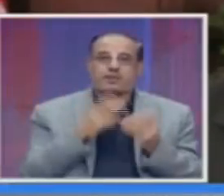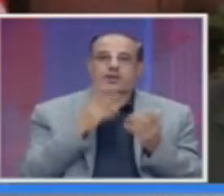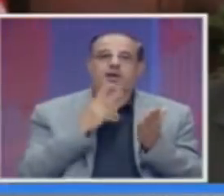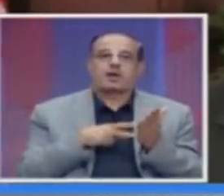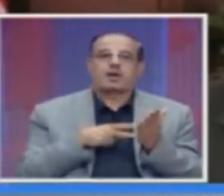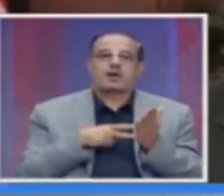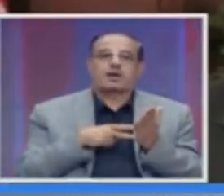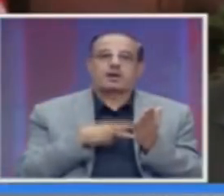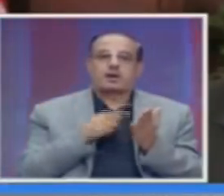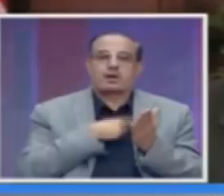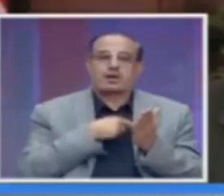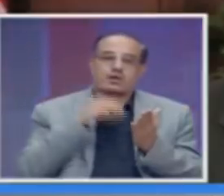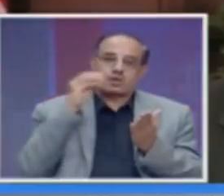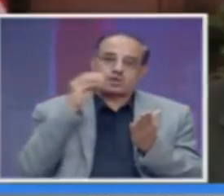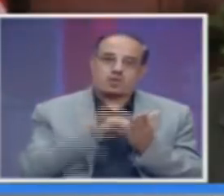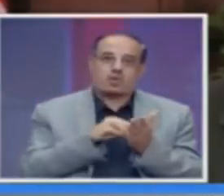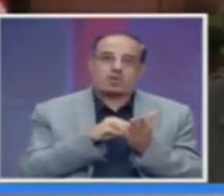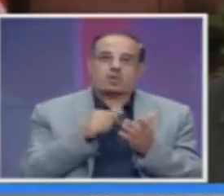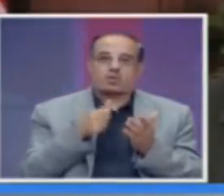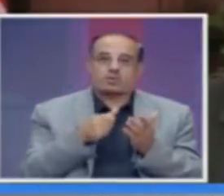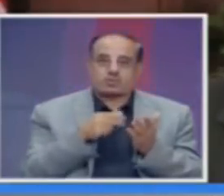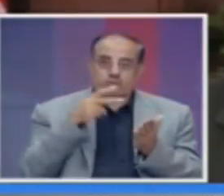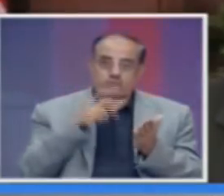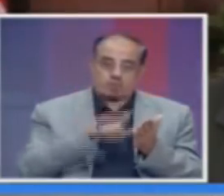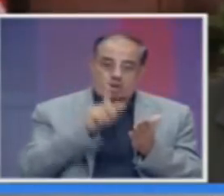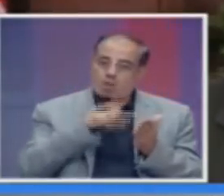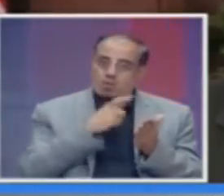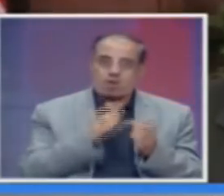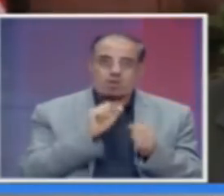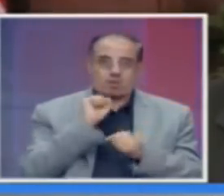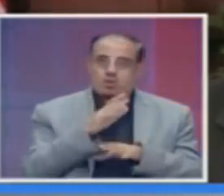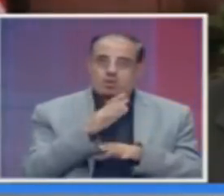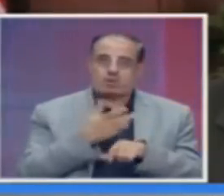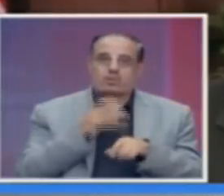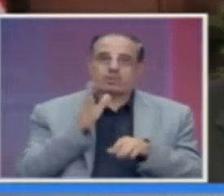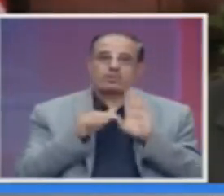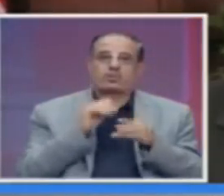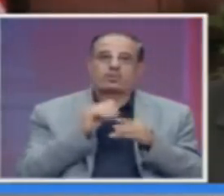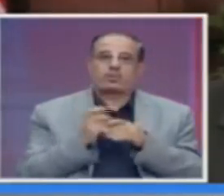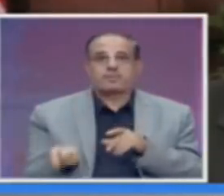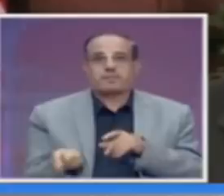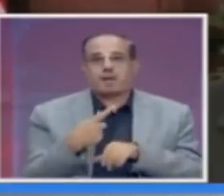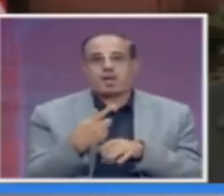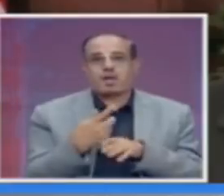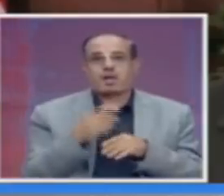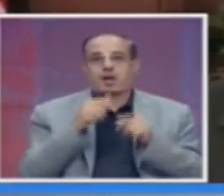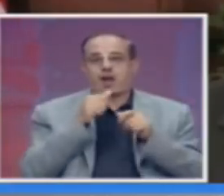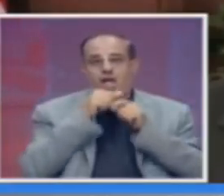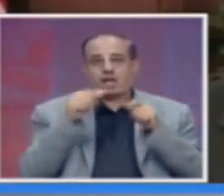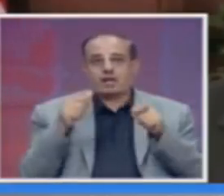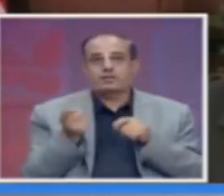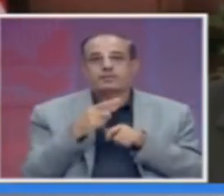والإقرار اللي بيدلي بيه او بيقر بيه بصحة بياناته. بعد ما بينتهي من عملية التصويت يجب عليه إرسال المظروفين زي ما